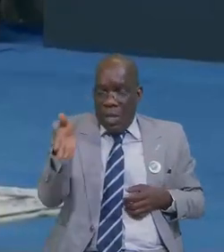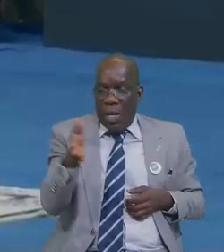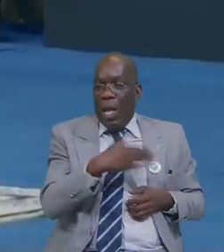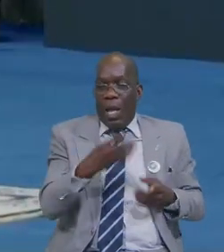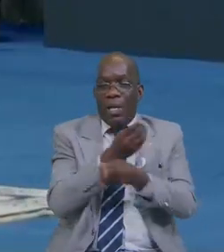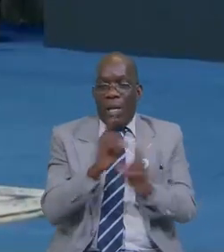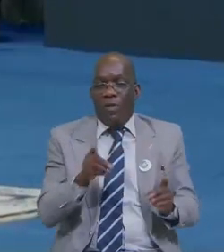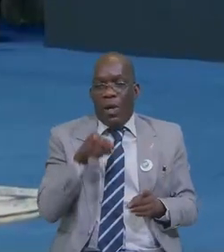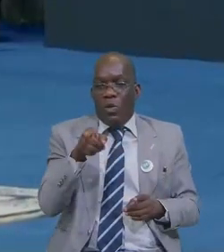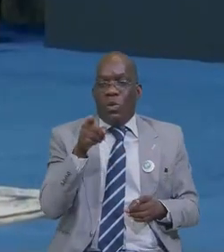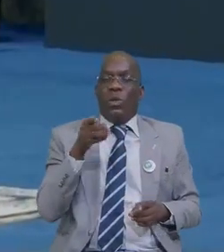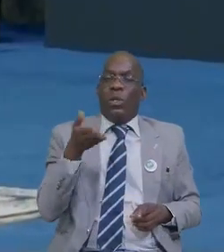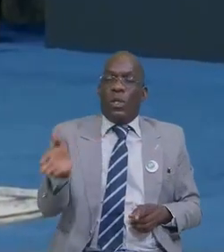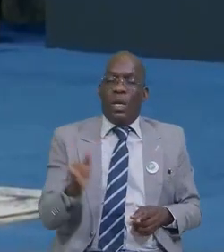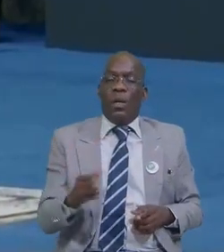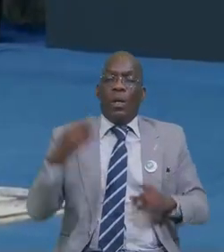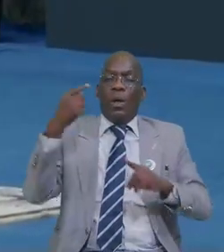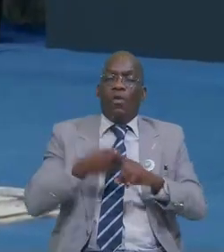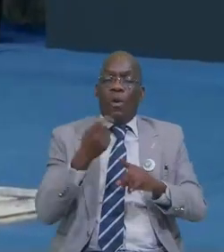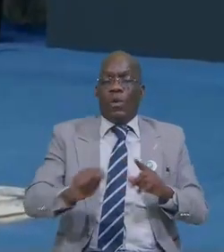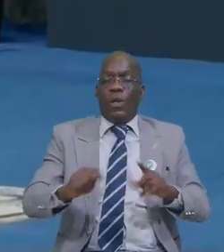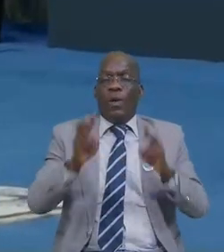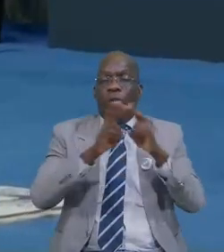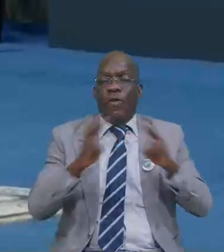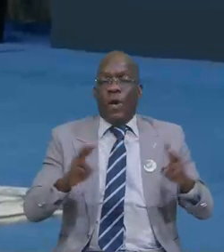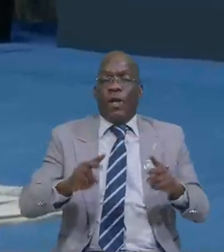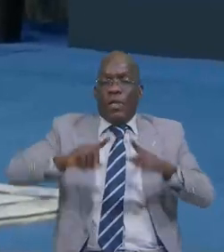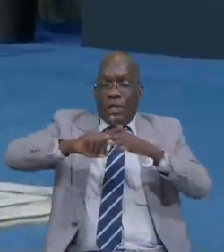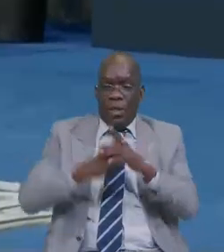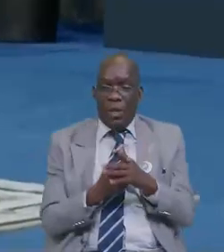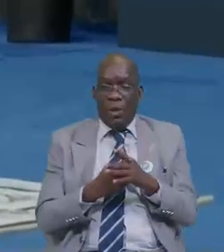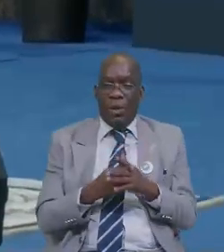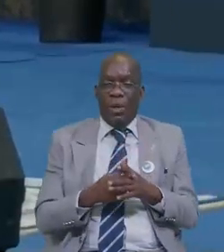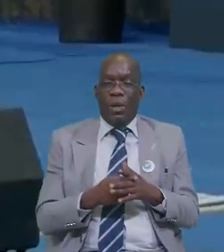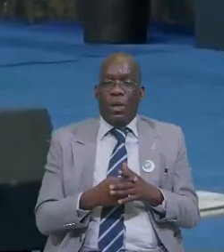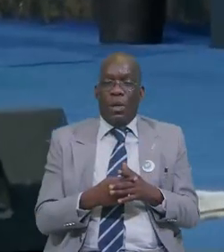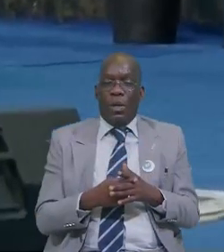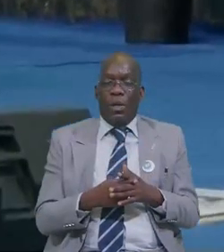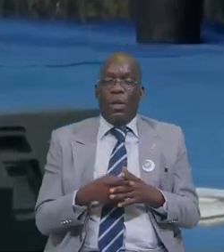là, et il te délivre là-bas, de la source même,